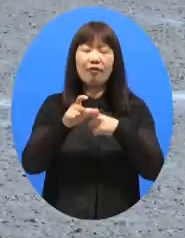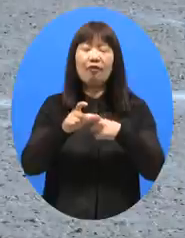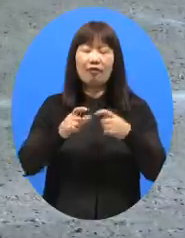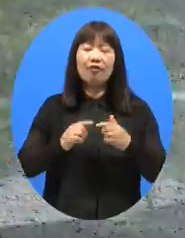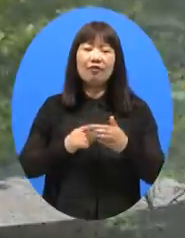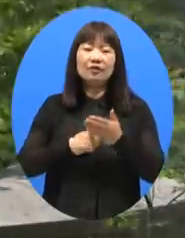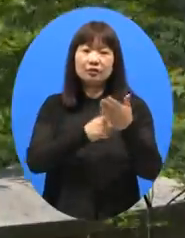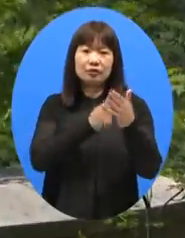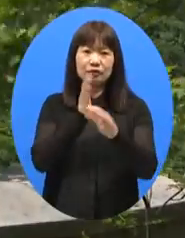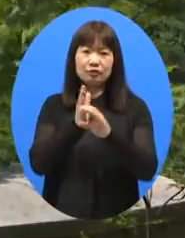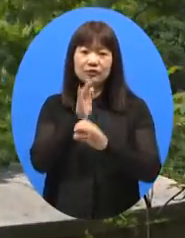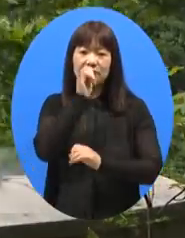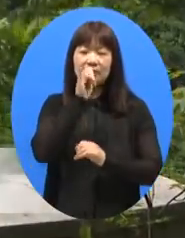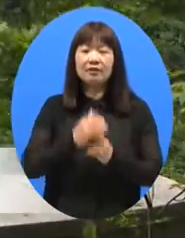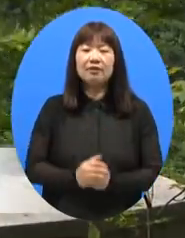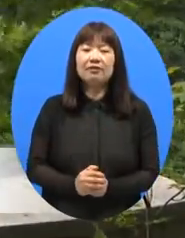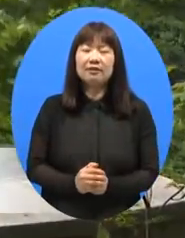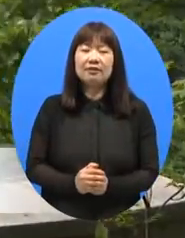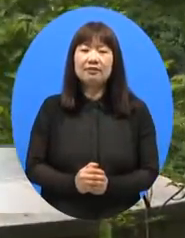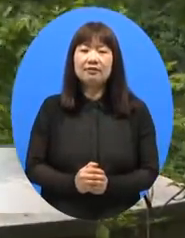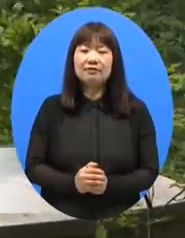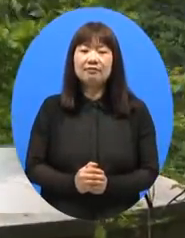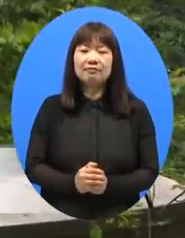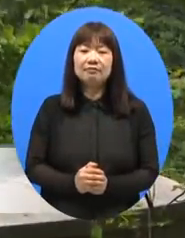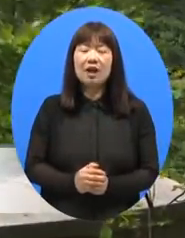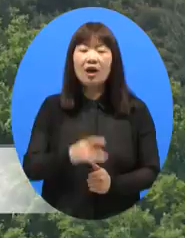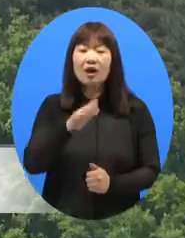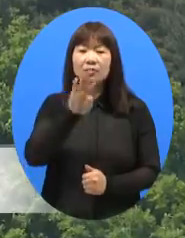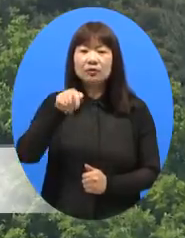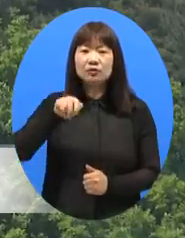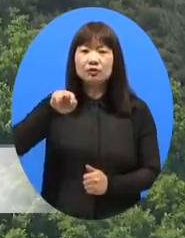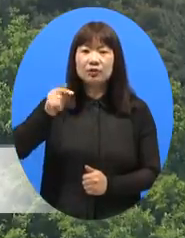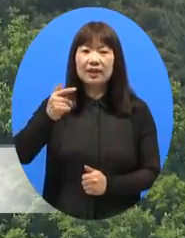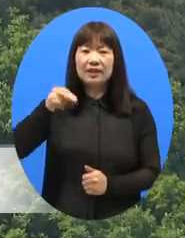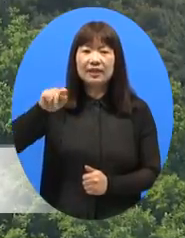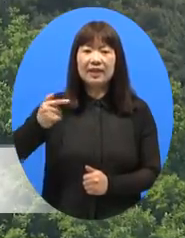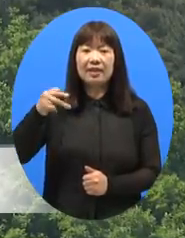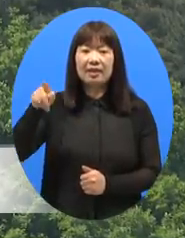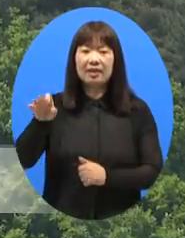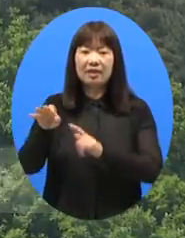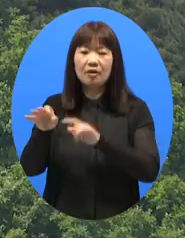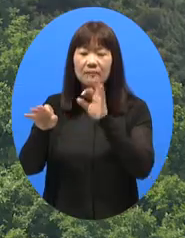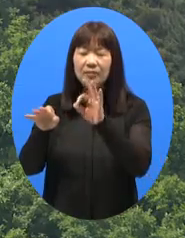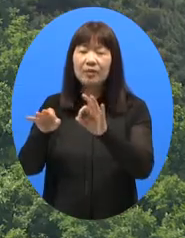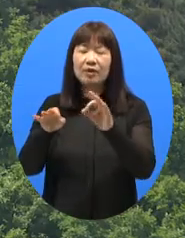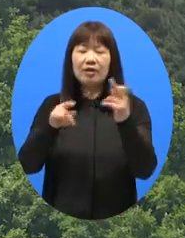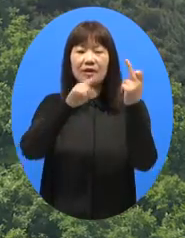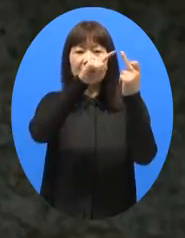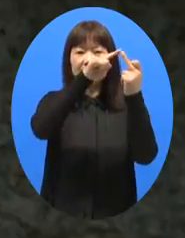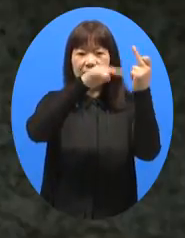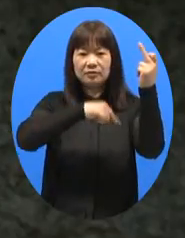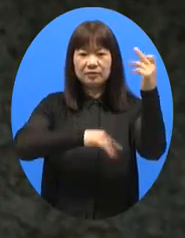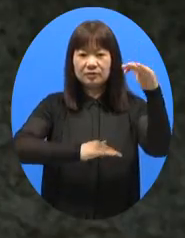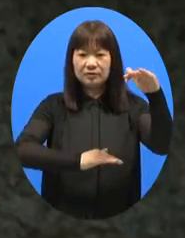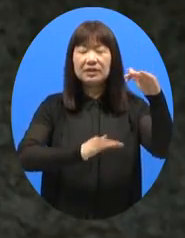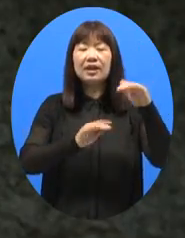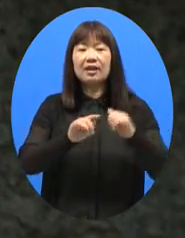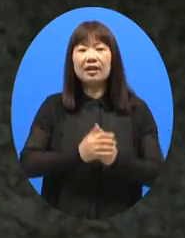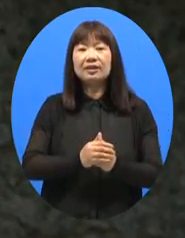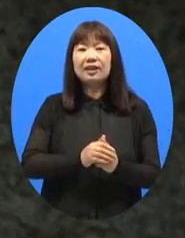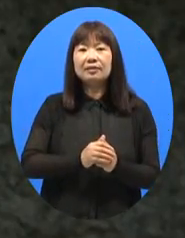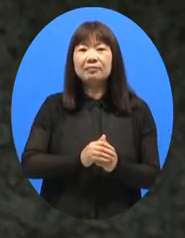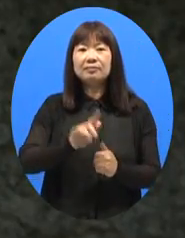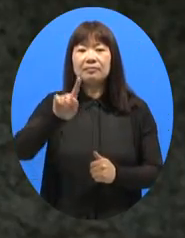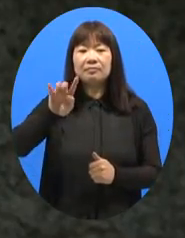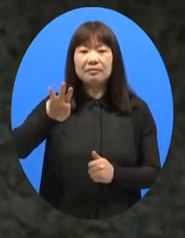모습입니다. 세계유산 등재가 추진되고 있는 북한산성입니다. 해발 836m,